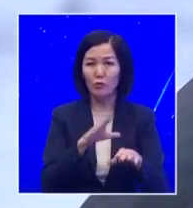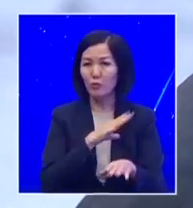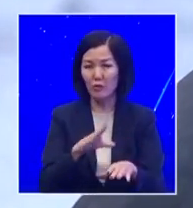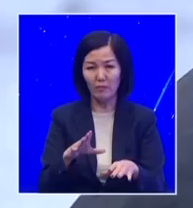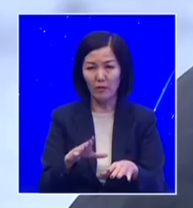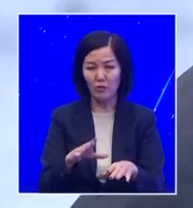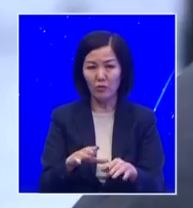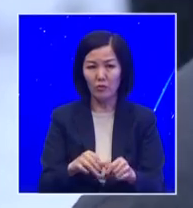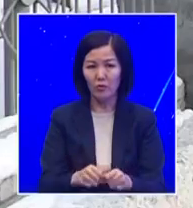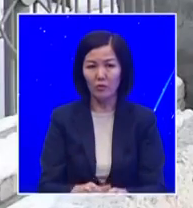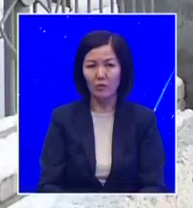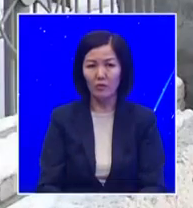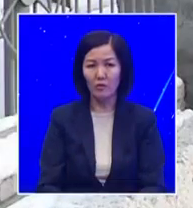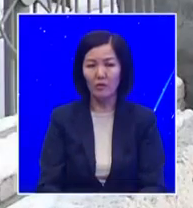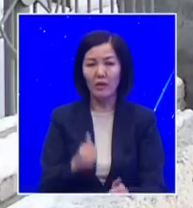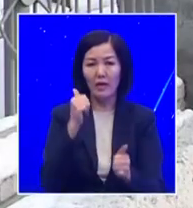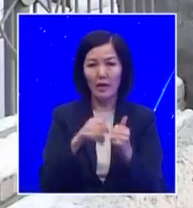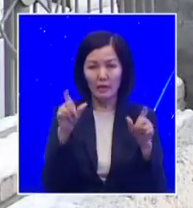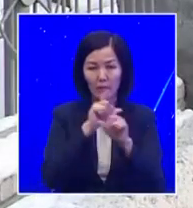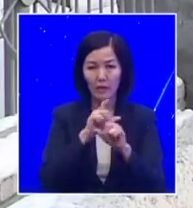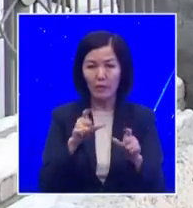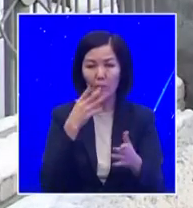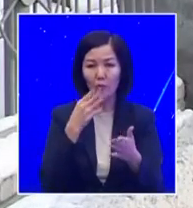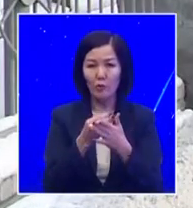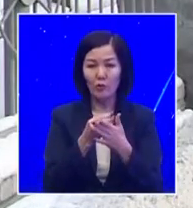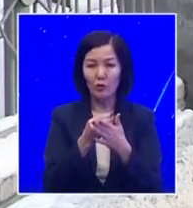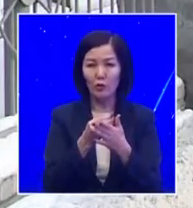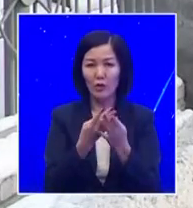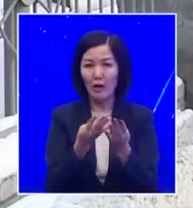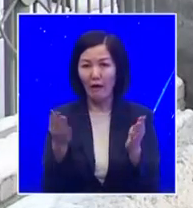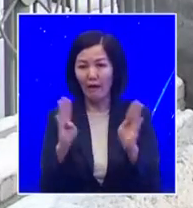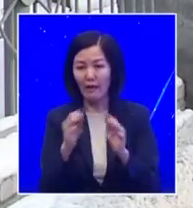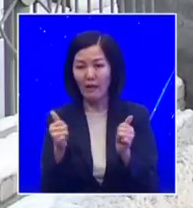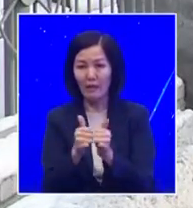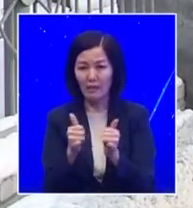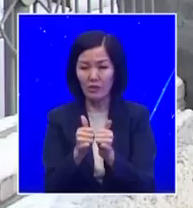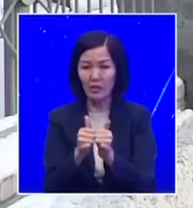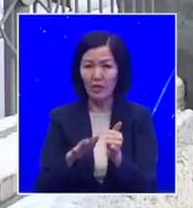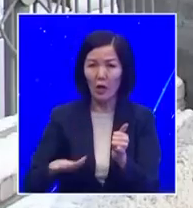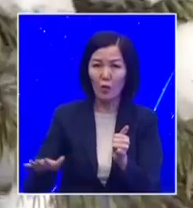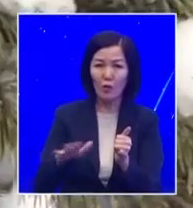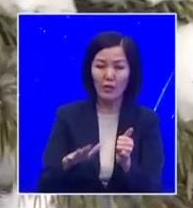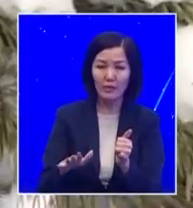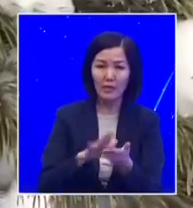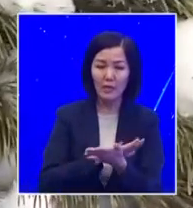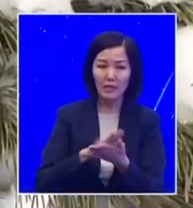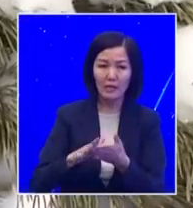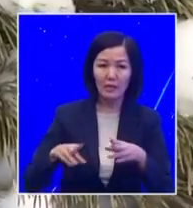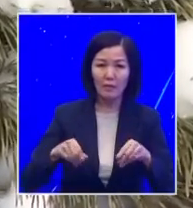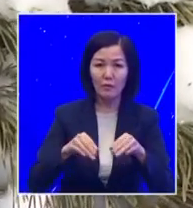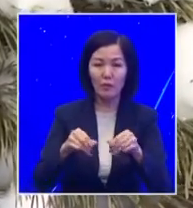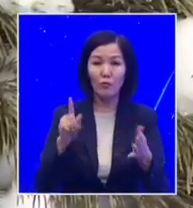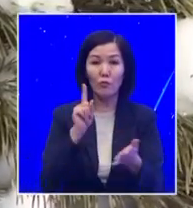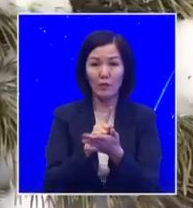тұз да сеппейді. Әр мекеме өзінің айналасын өздері жаңағы құм тұзбен жаңағы себу